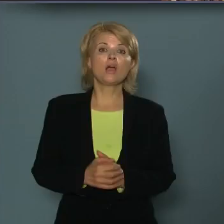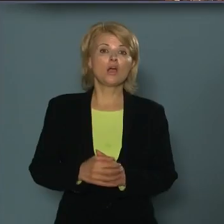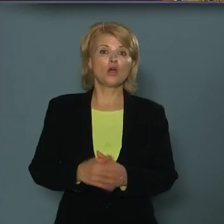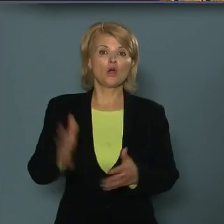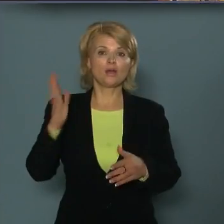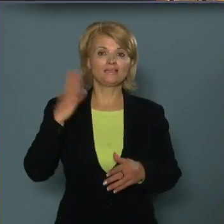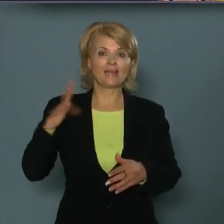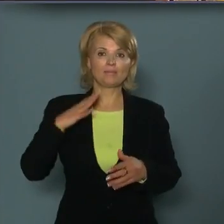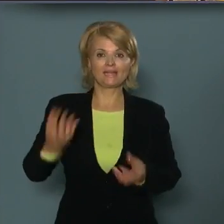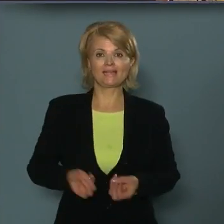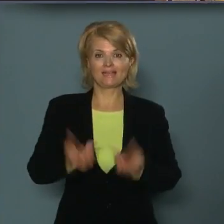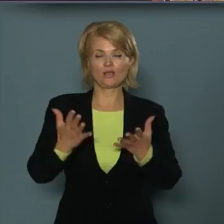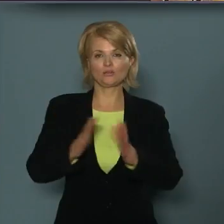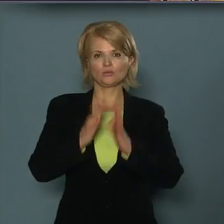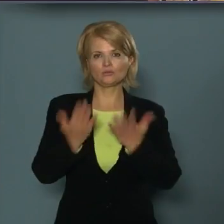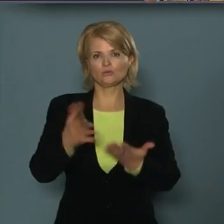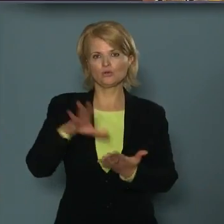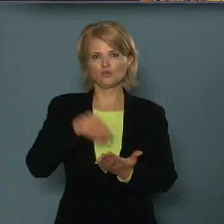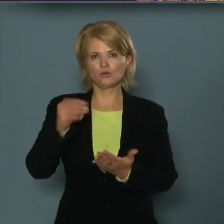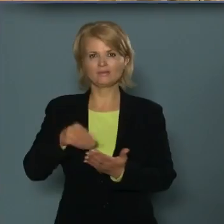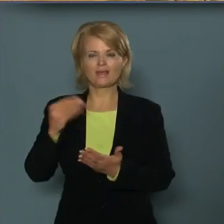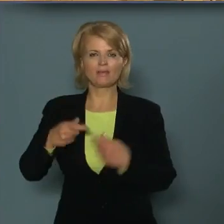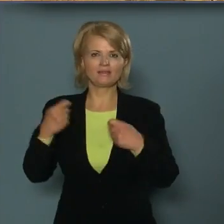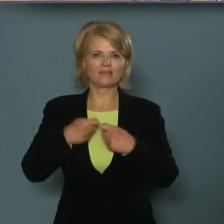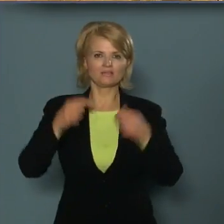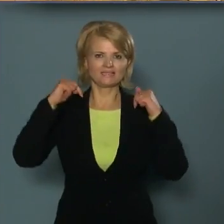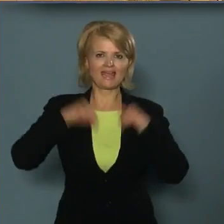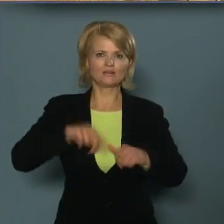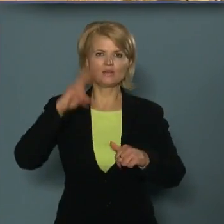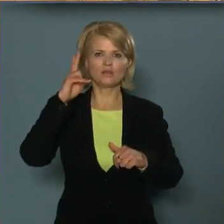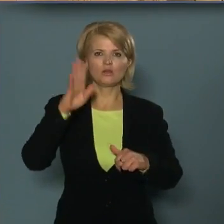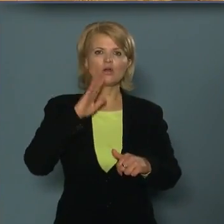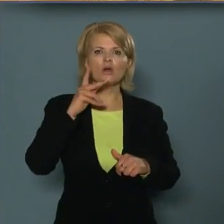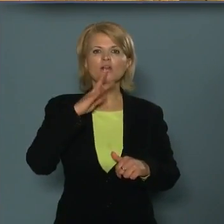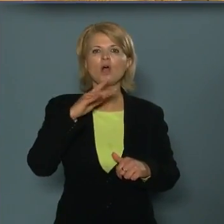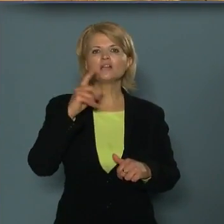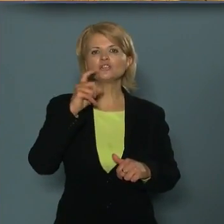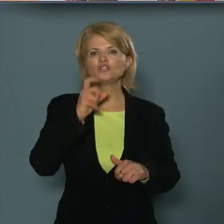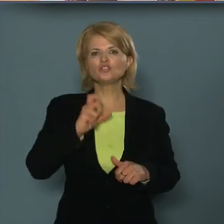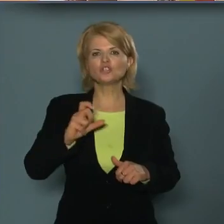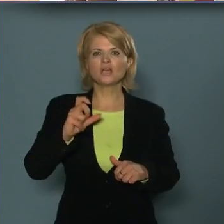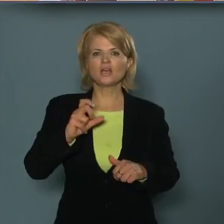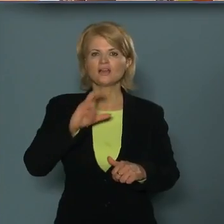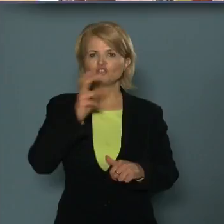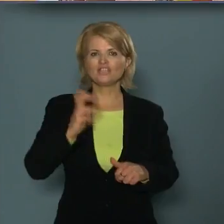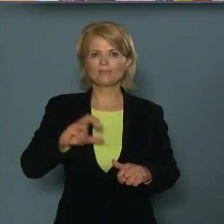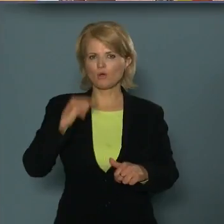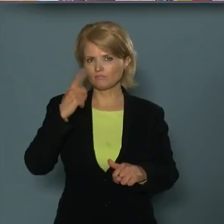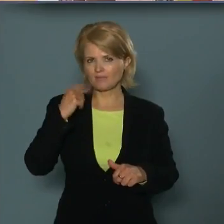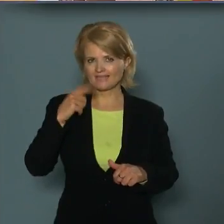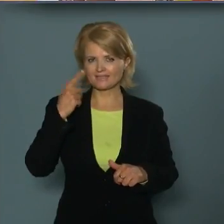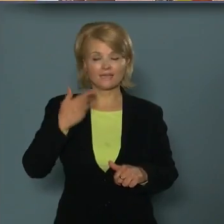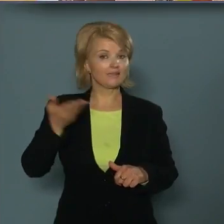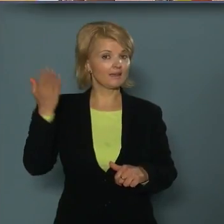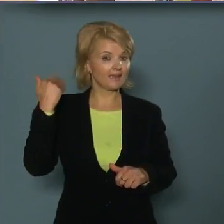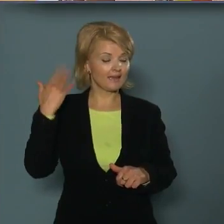A nemrég kiadott gyűjteményről és az Egyesületről annak elnöke Karadzs Zsigmond beszélt. Ez nagyon régen kezdődött,